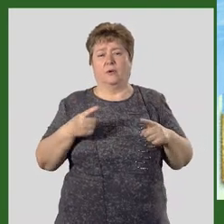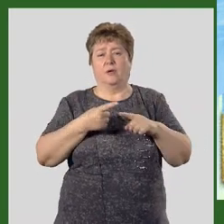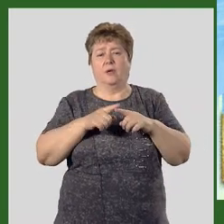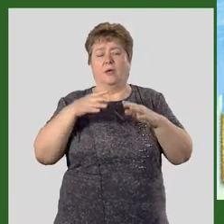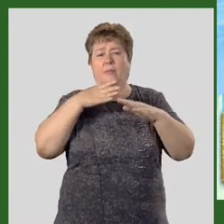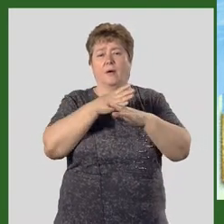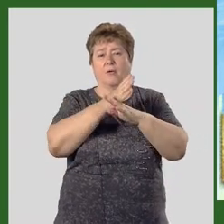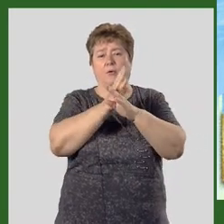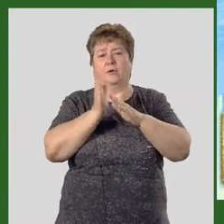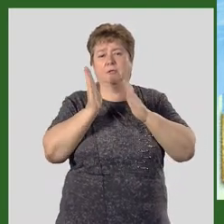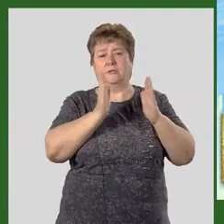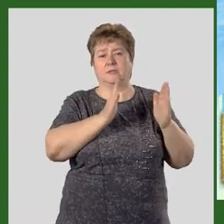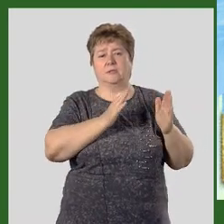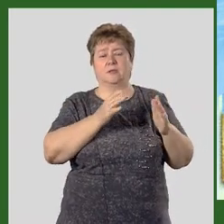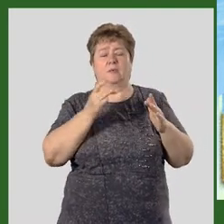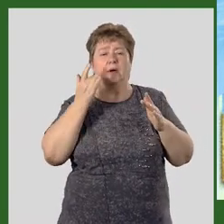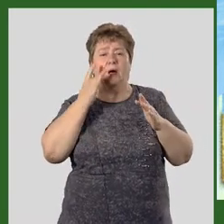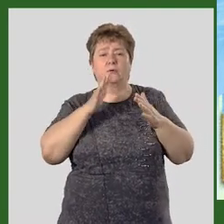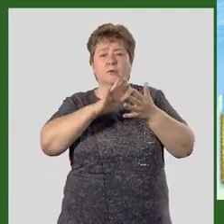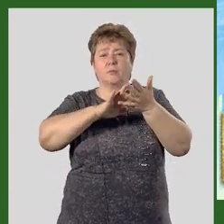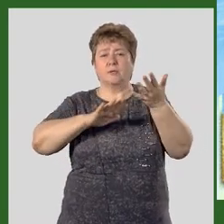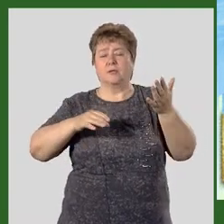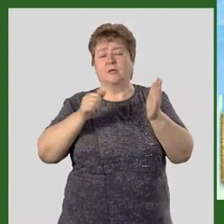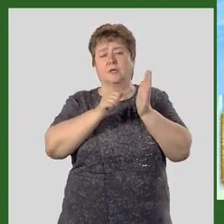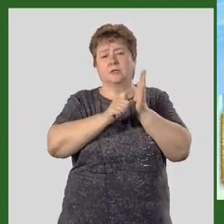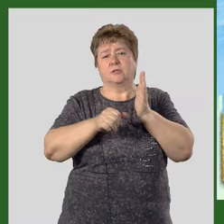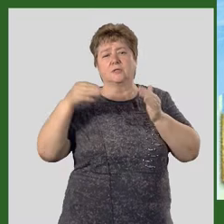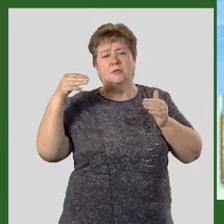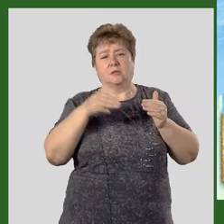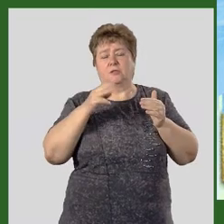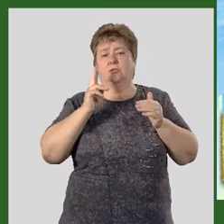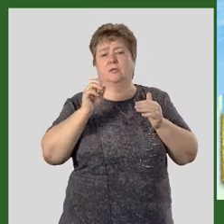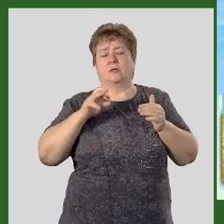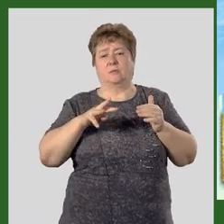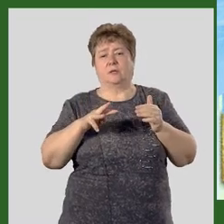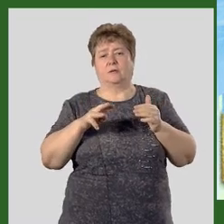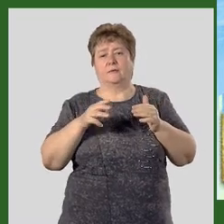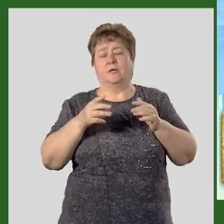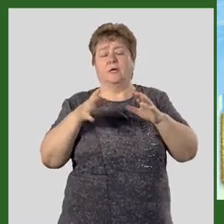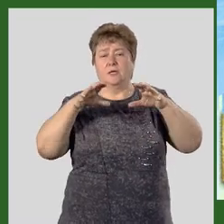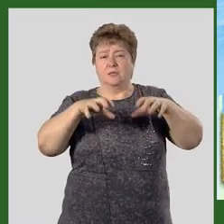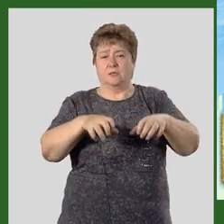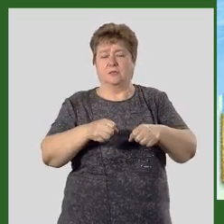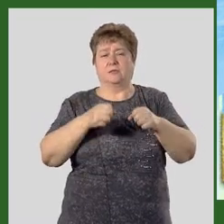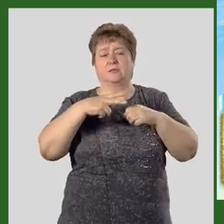Эта горная система протягивается на 60 тысяч километров и